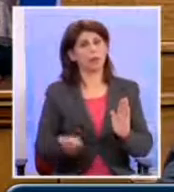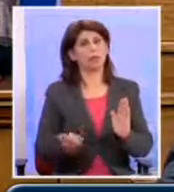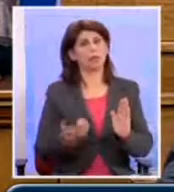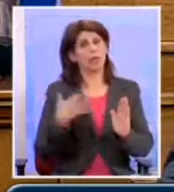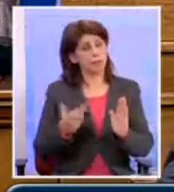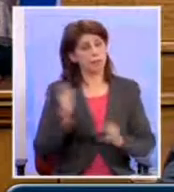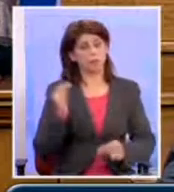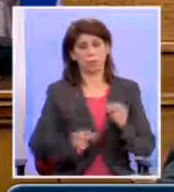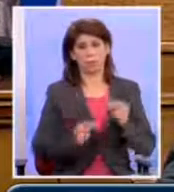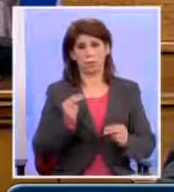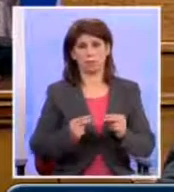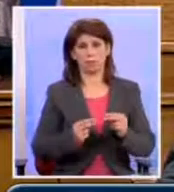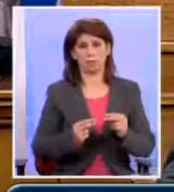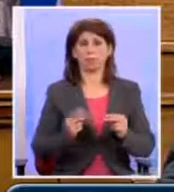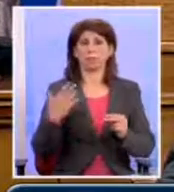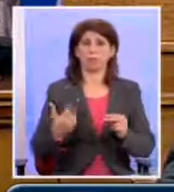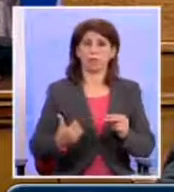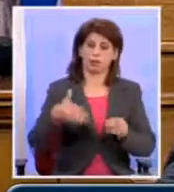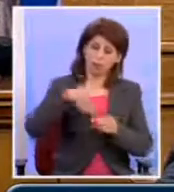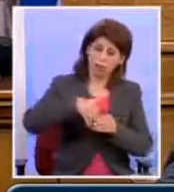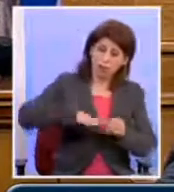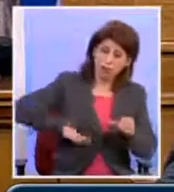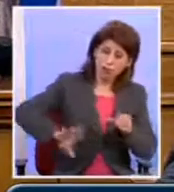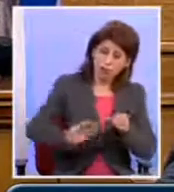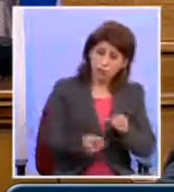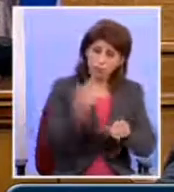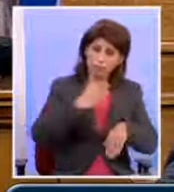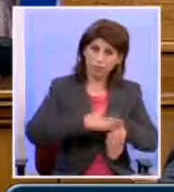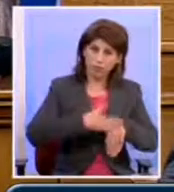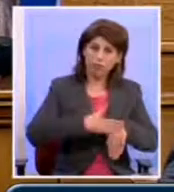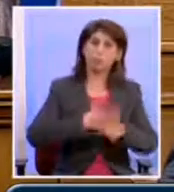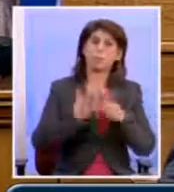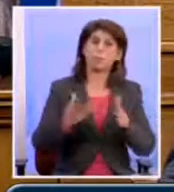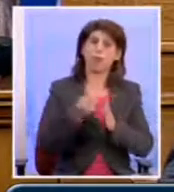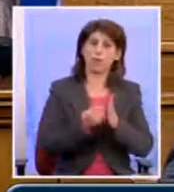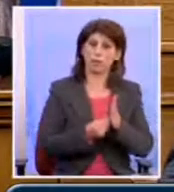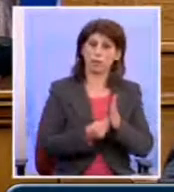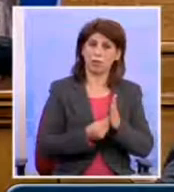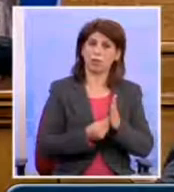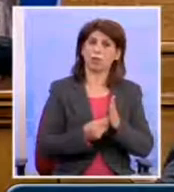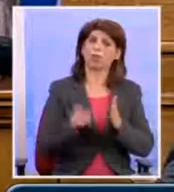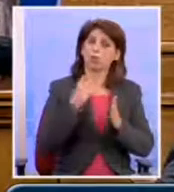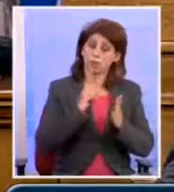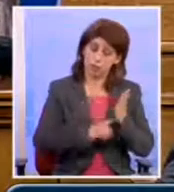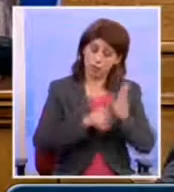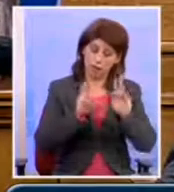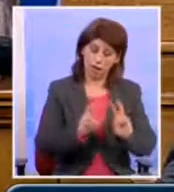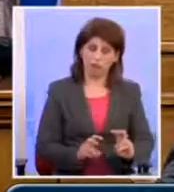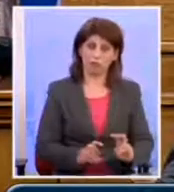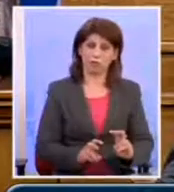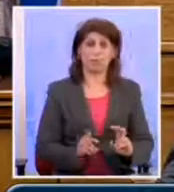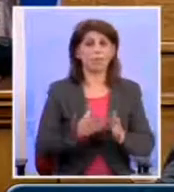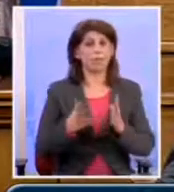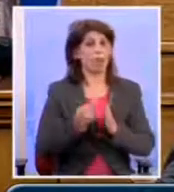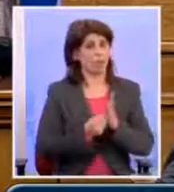υπάρχουν προβλήματα τα οποία έχουν χώρια πηγή σε μεγάλο βαθμό και οφείλουν να ερευνηθούν. Σε μεγάλο βαθμό